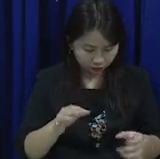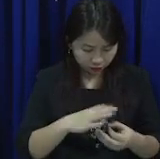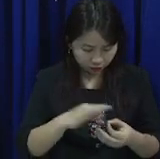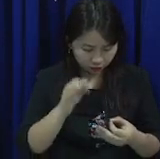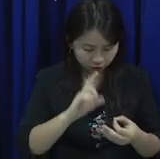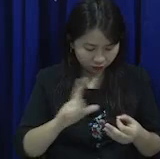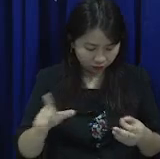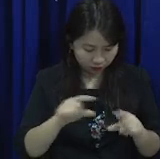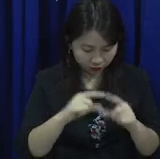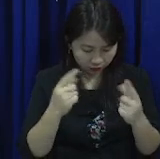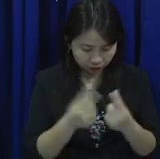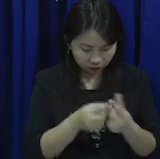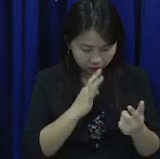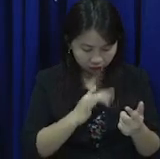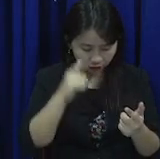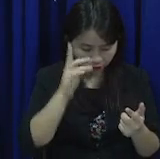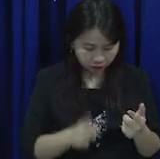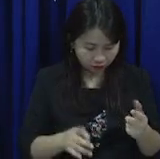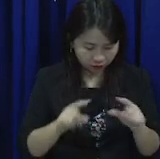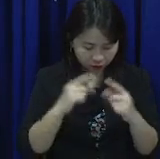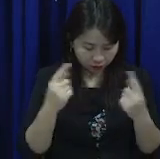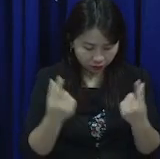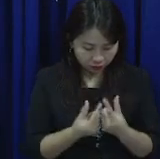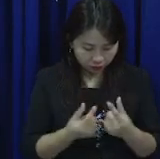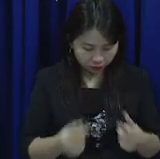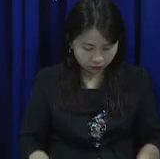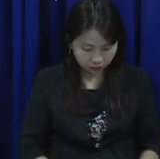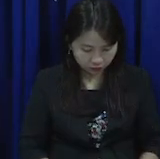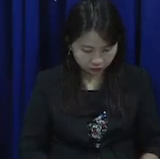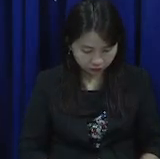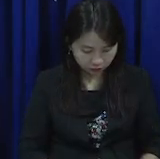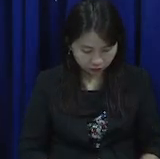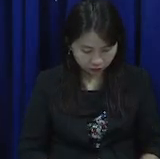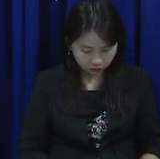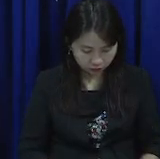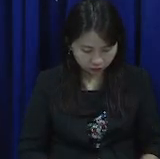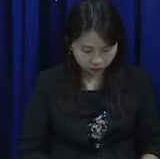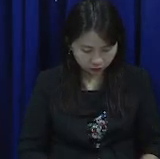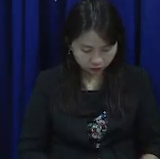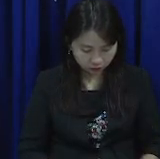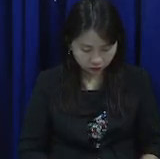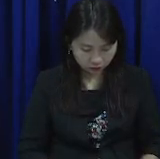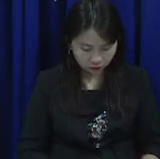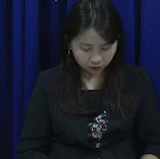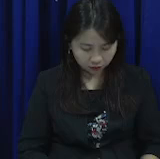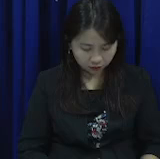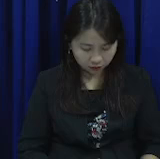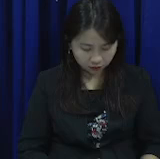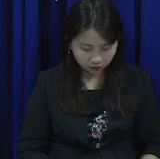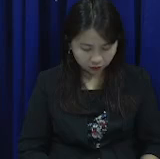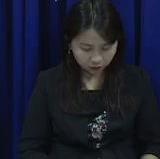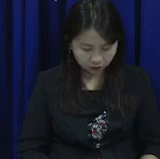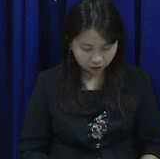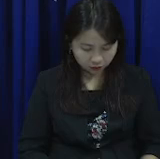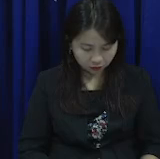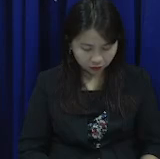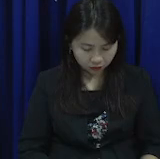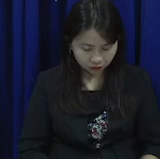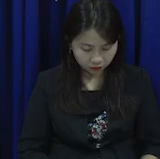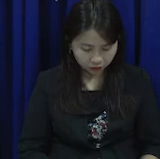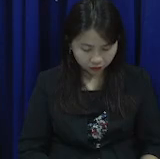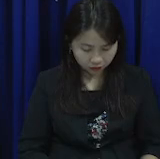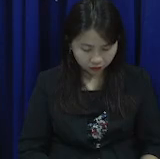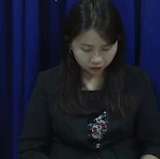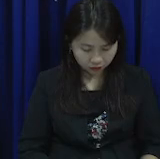by the groupings itself di ba kumbaga kung titingnan niyo ngayon wala na kayong excuse for you not to be